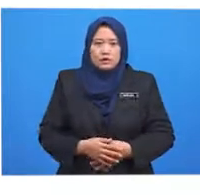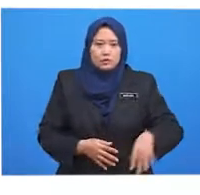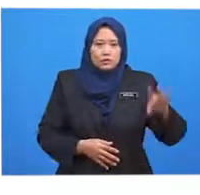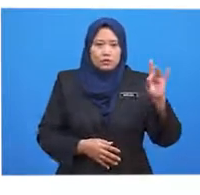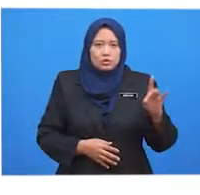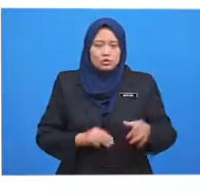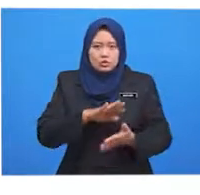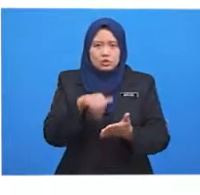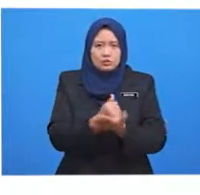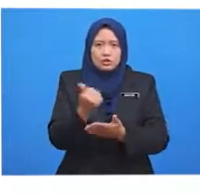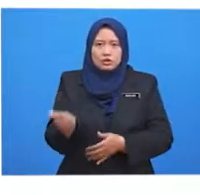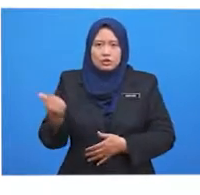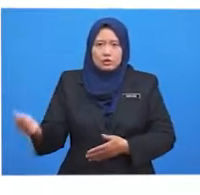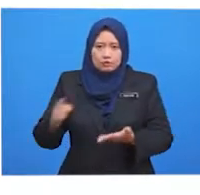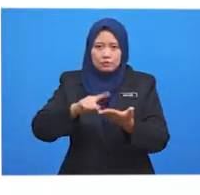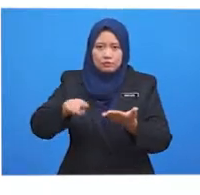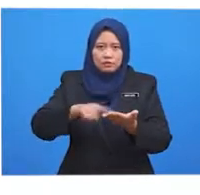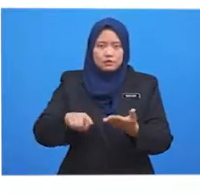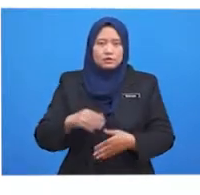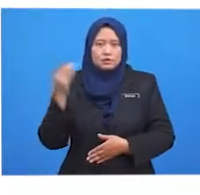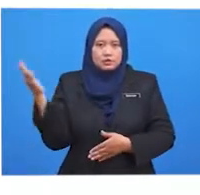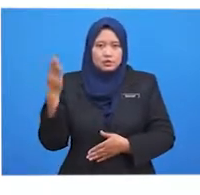mestilah diperiksa dari semasa ke semasa.